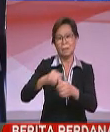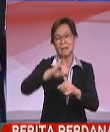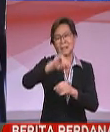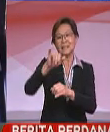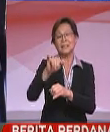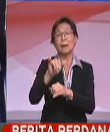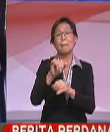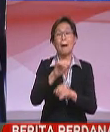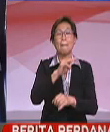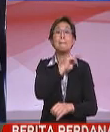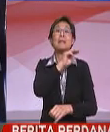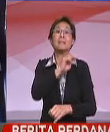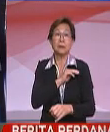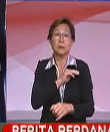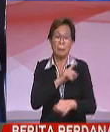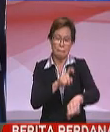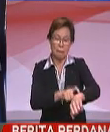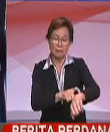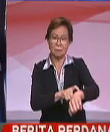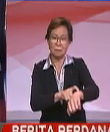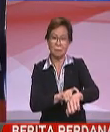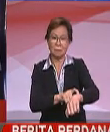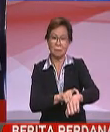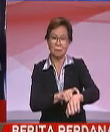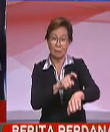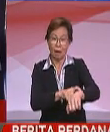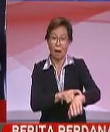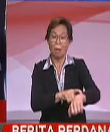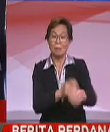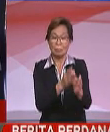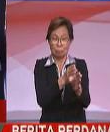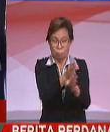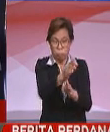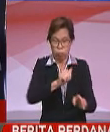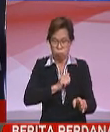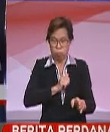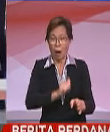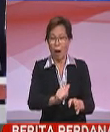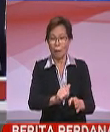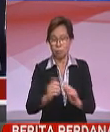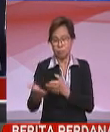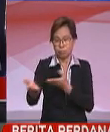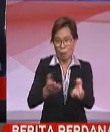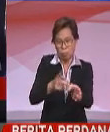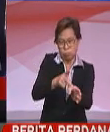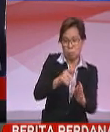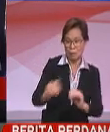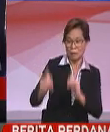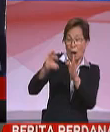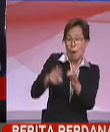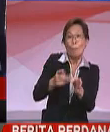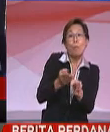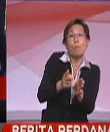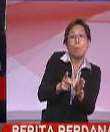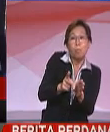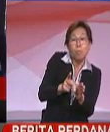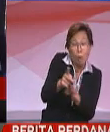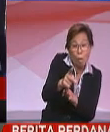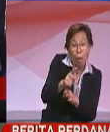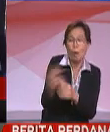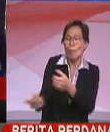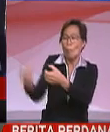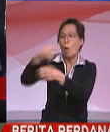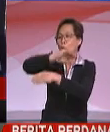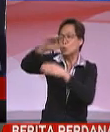jemaah menteri. Detik itu juga meletakkan sektor agama ke arah perkhidmatan bertaraf profesional menerusi penglibatan